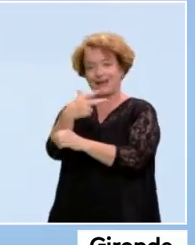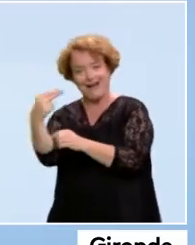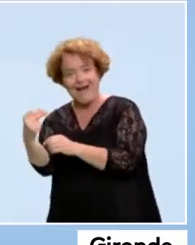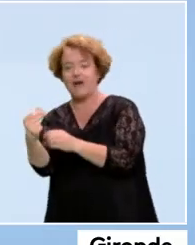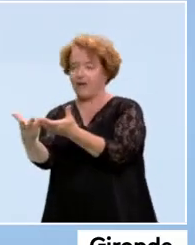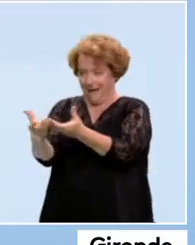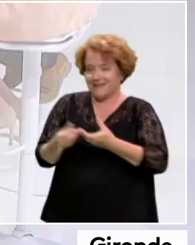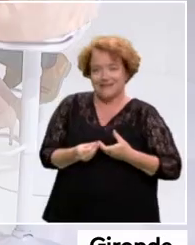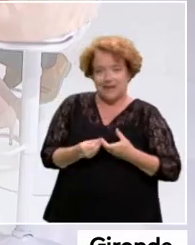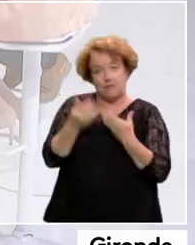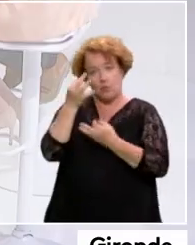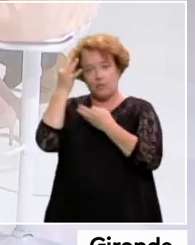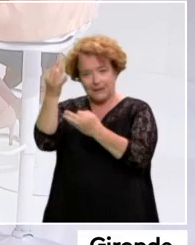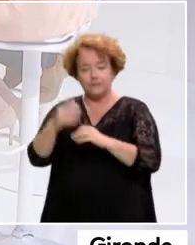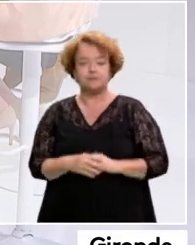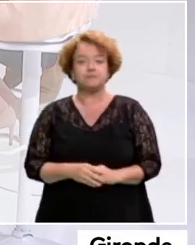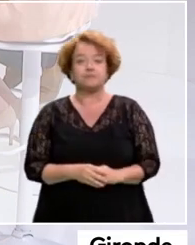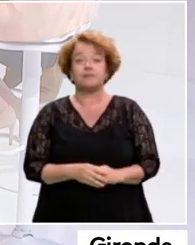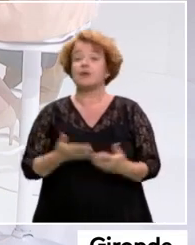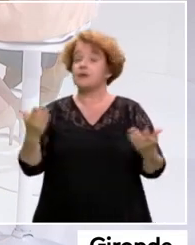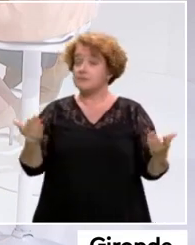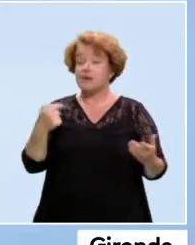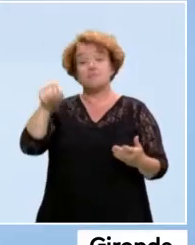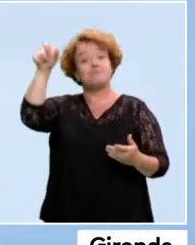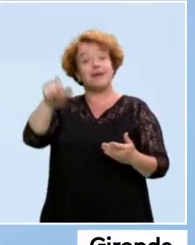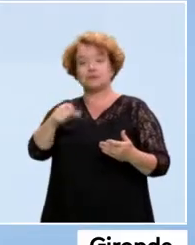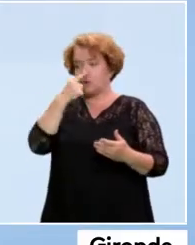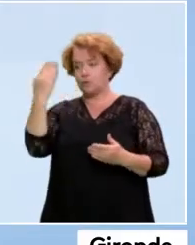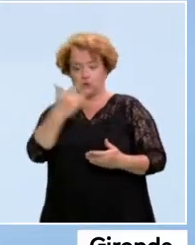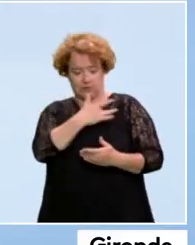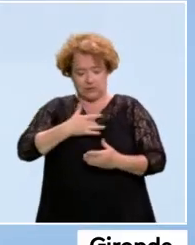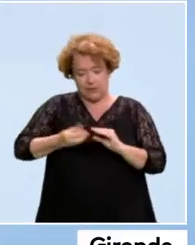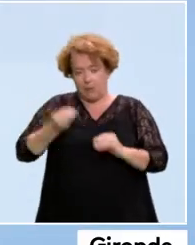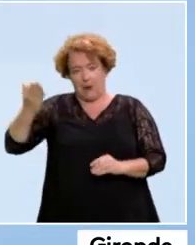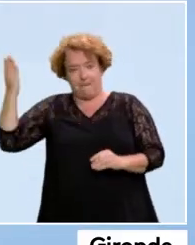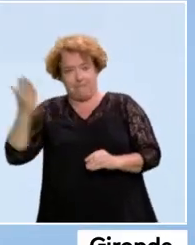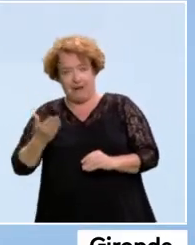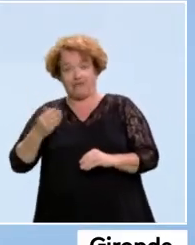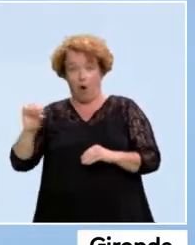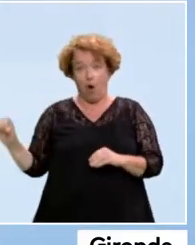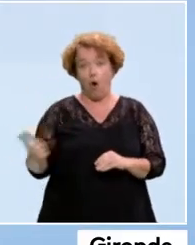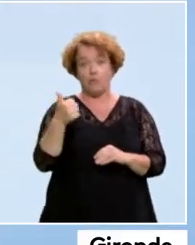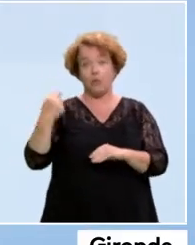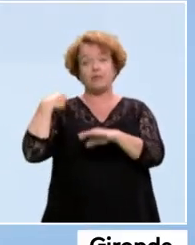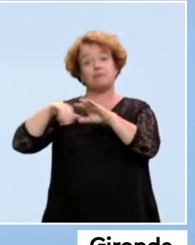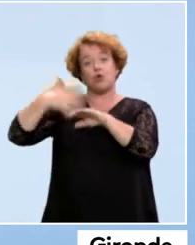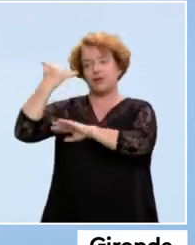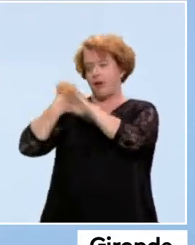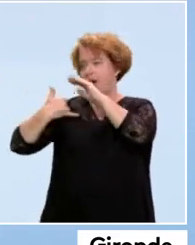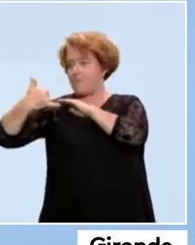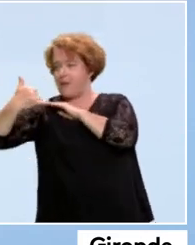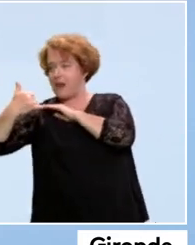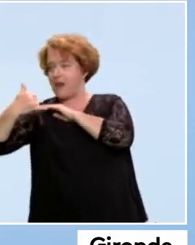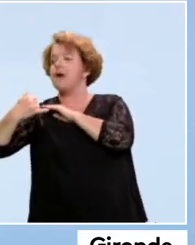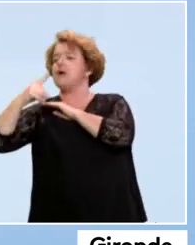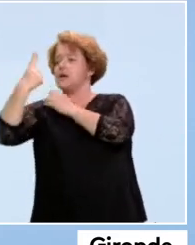de régulation et toutes les personnes qui vont aux urgences passent par le Centre 15 en fait et ont toutes un conseil